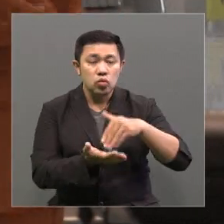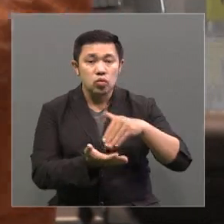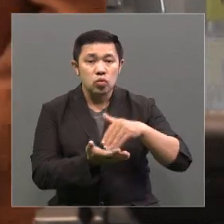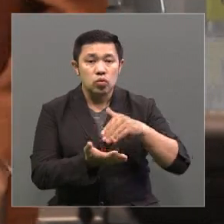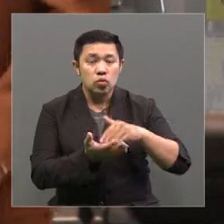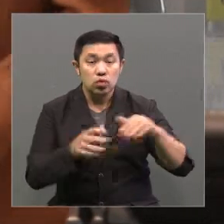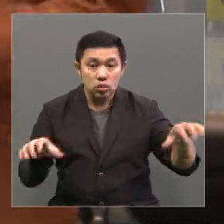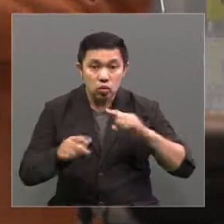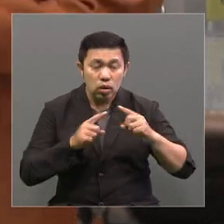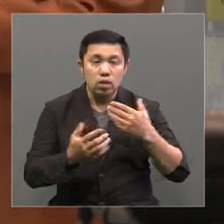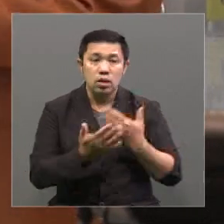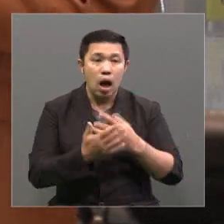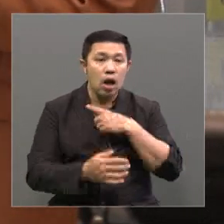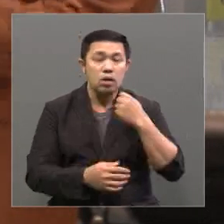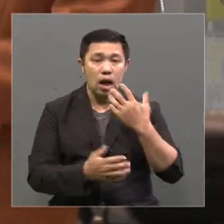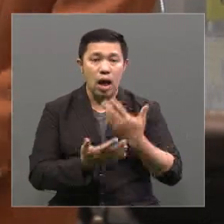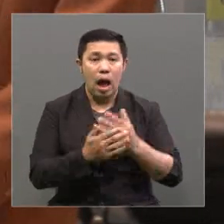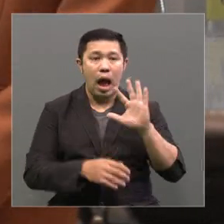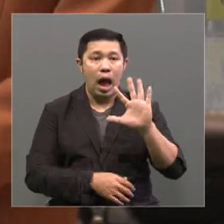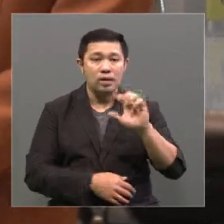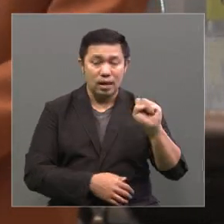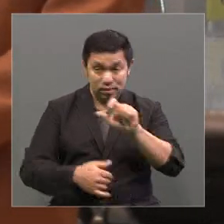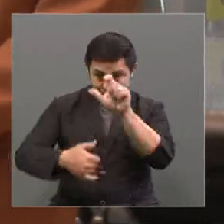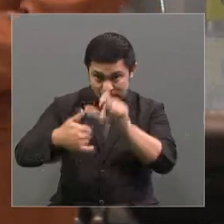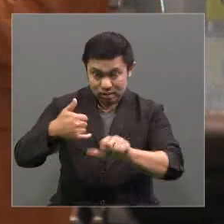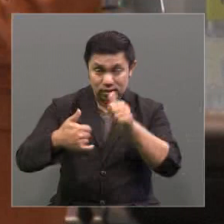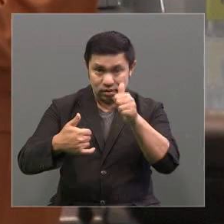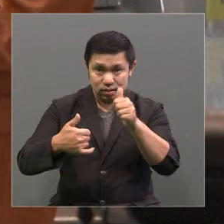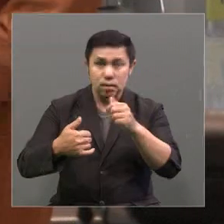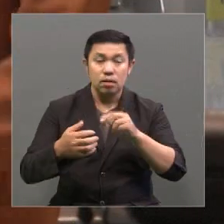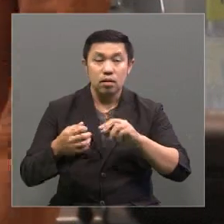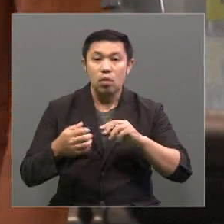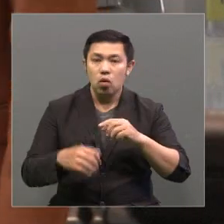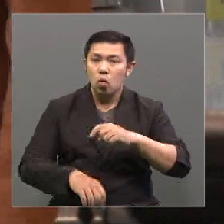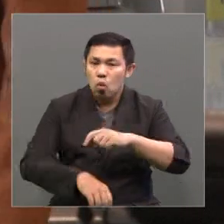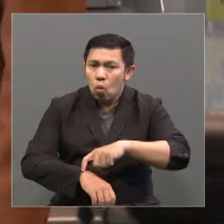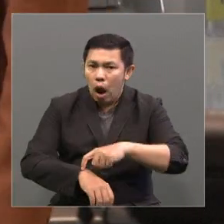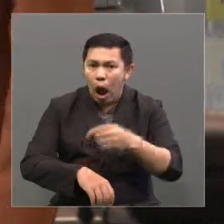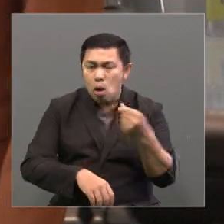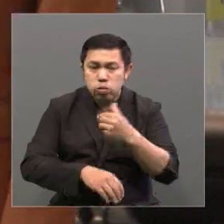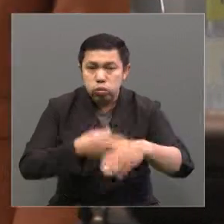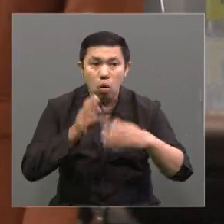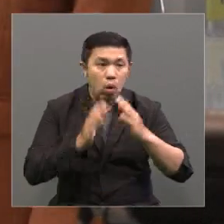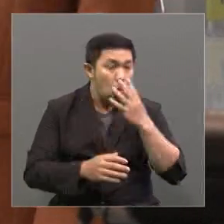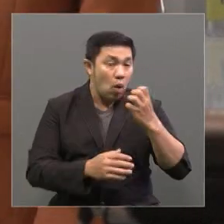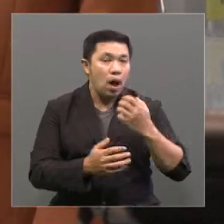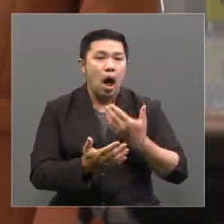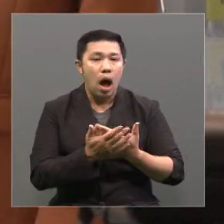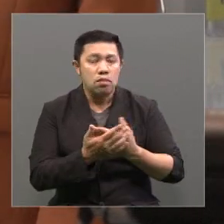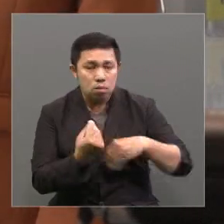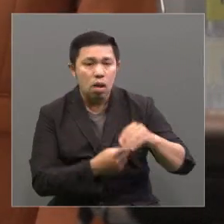ชนได้วงเงินความเสียหายไม่เกิน500,000บาทต่อคนมันก็จะทำให้คดีเนี่ยเร็วขึ้นผู้เสียหายได้เงิน